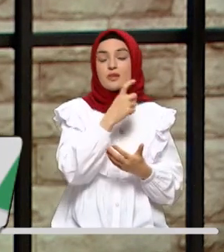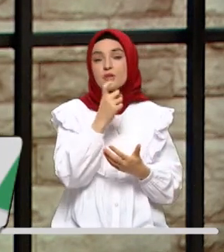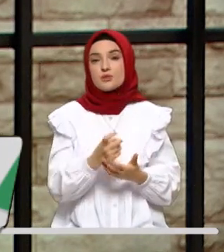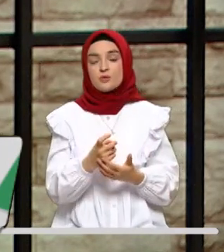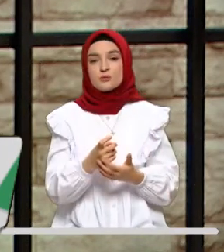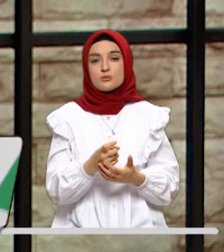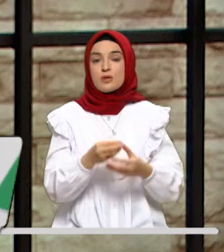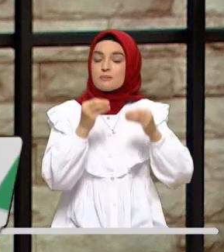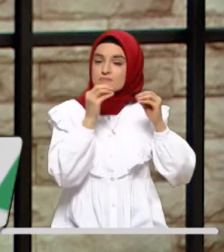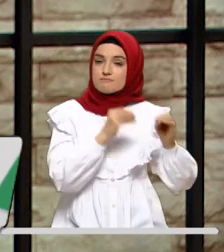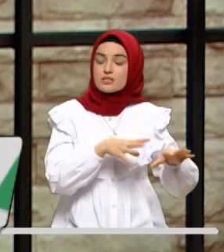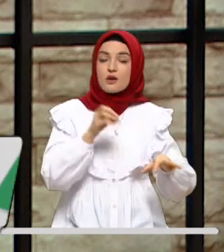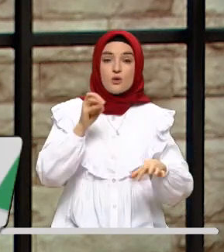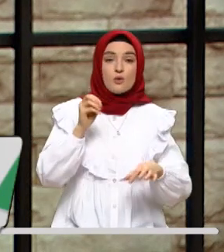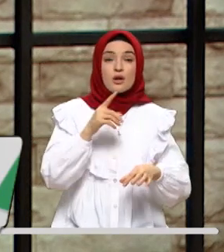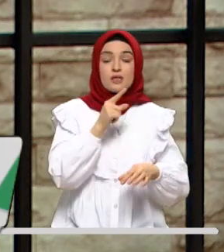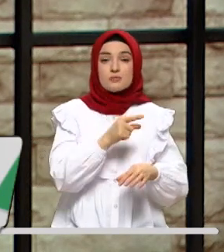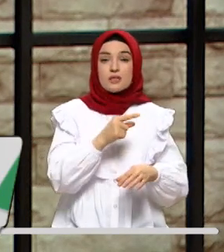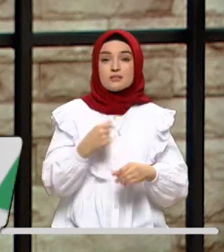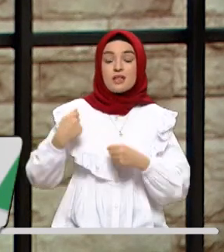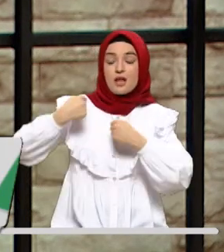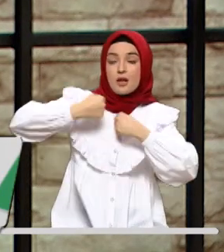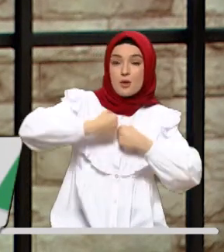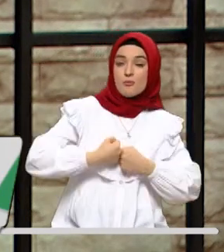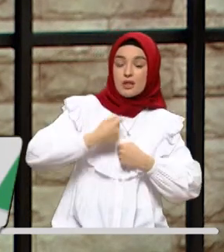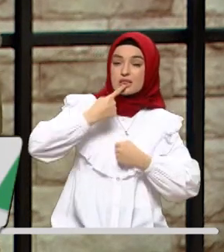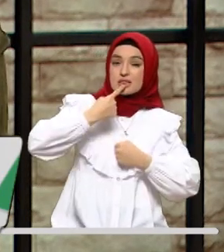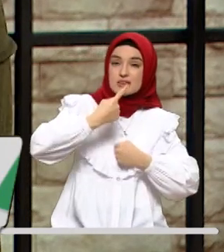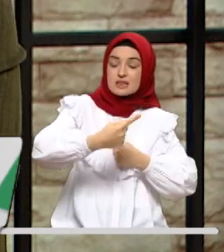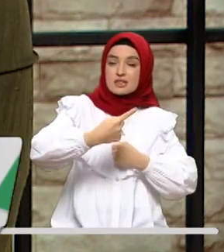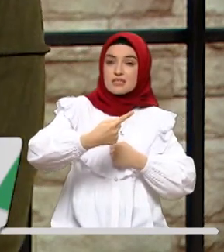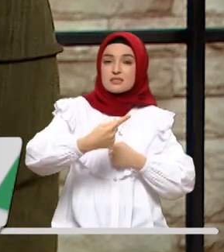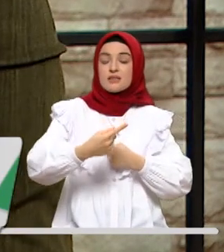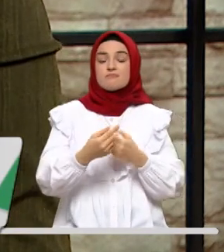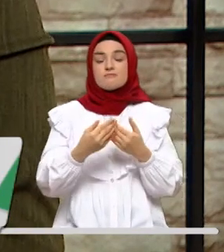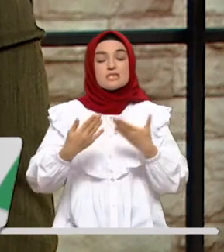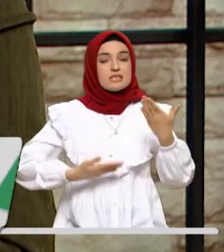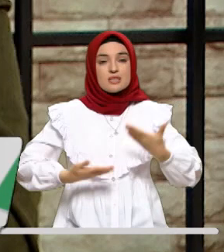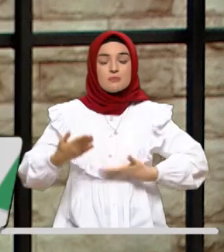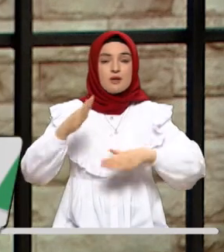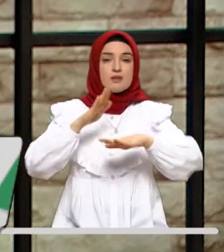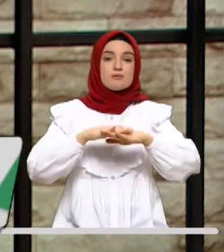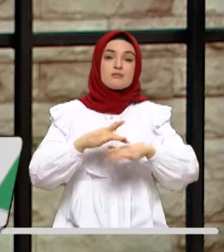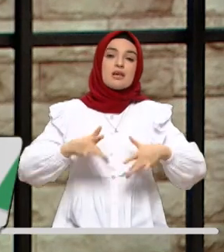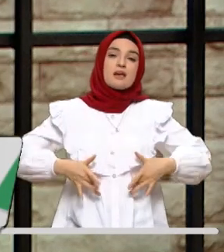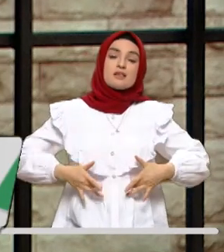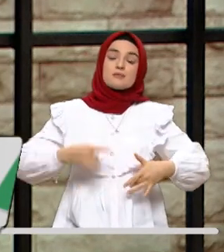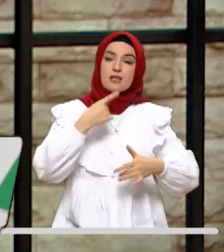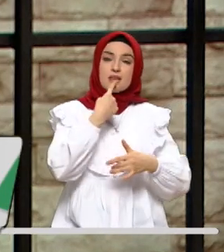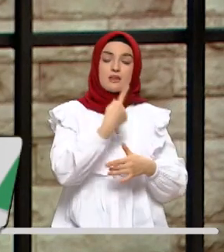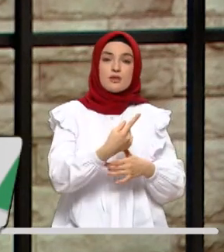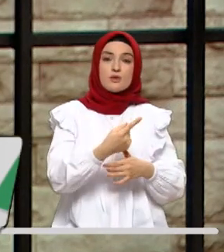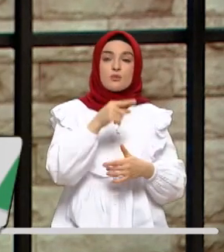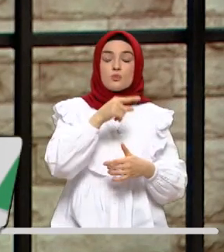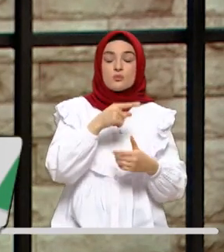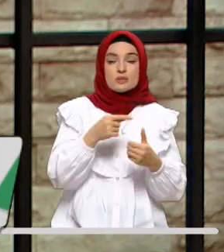diyorsun? Bırak o öğretmenliği. Hamallık desen hamallık etmeye razıyım. Ve Mehmet Akif Ersoy'un